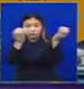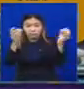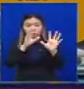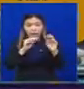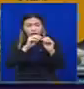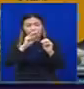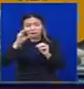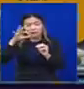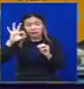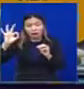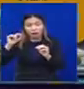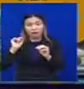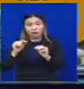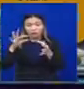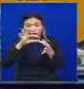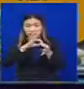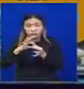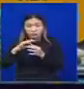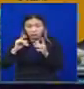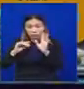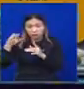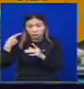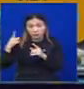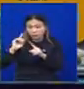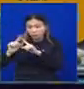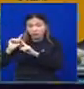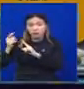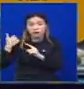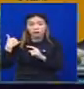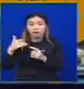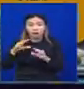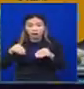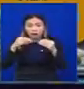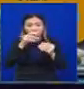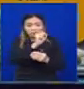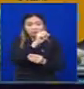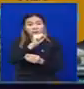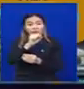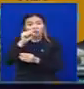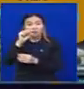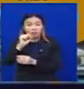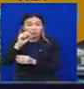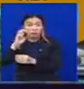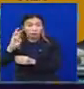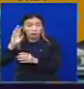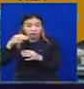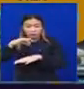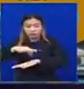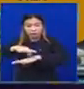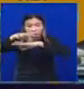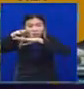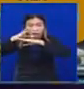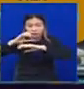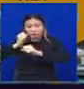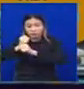ก็ว่าด้วยเรื่องของการขัดกันแห่งผลประโยชน์มีมาตราที่กำหนดให้ส.ส.และส.ว.ต้องไม่ดำรงตำแหน่งในหน่วยงาน